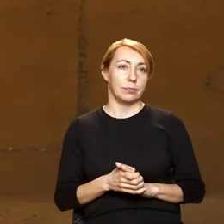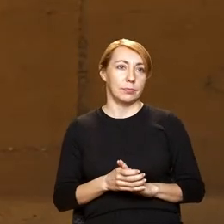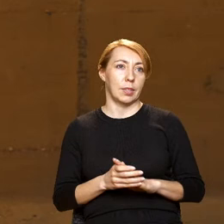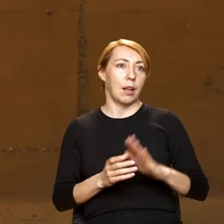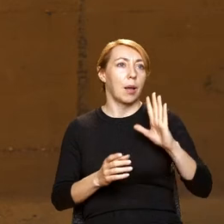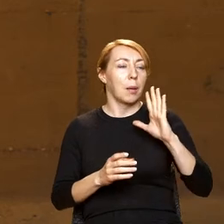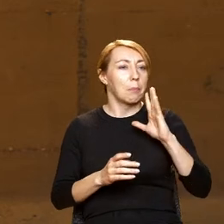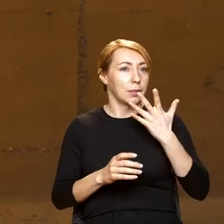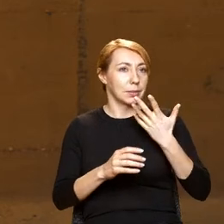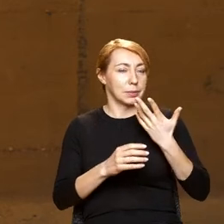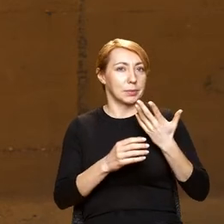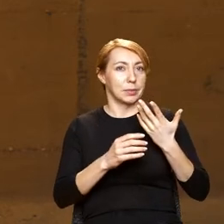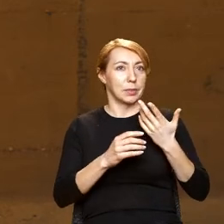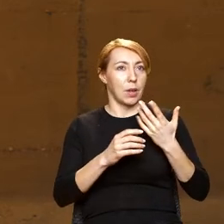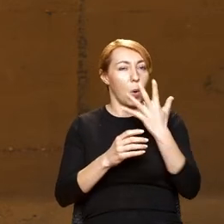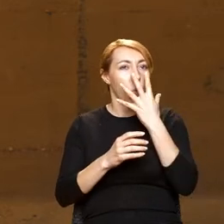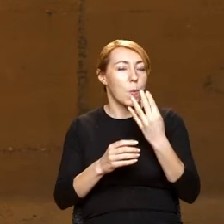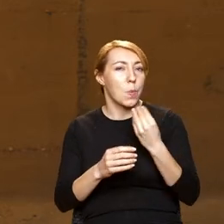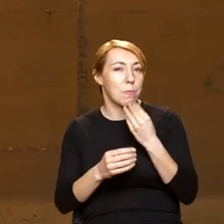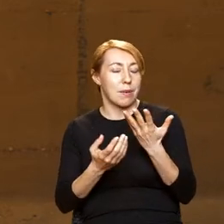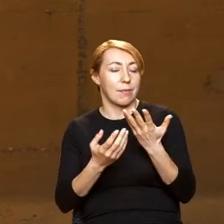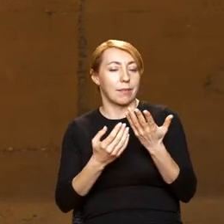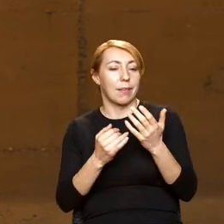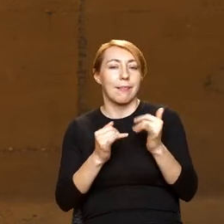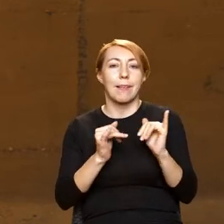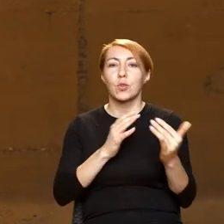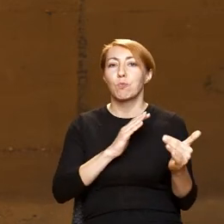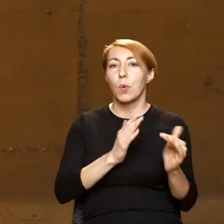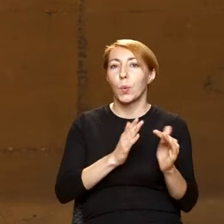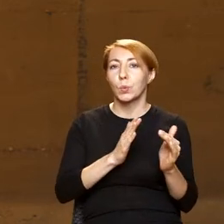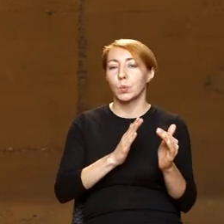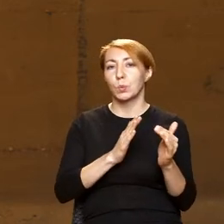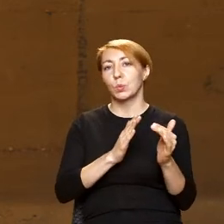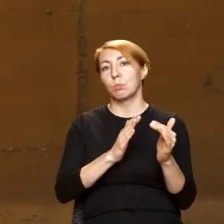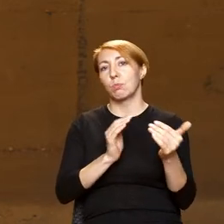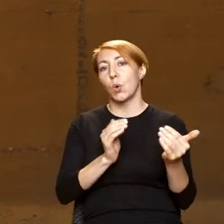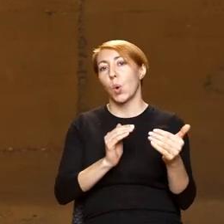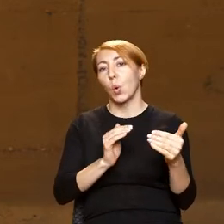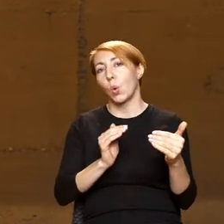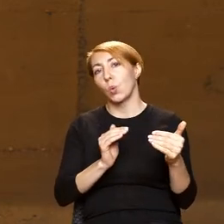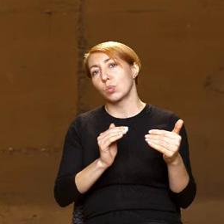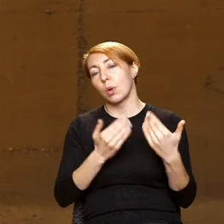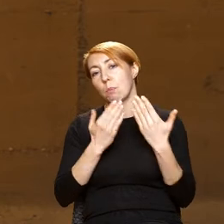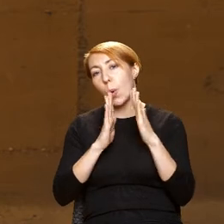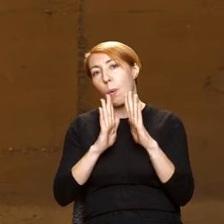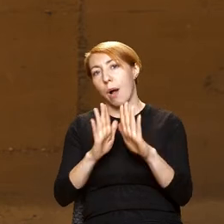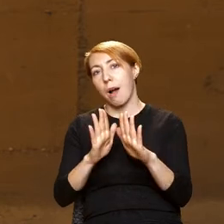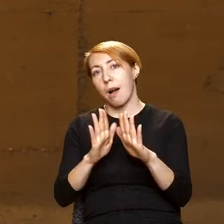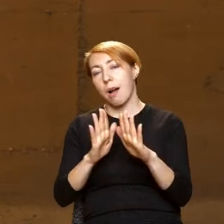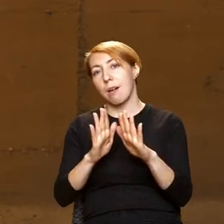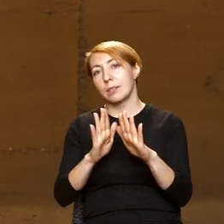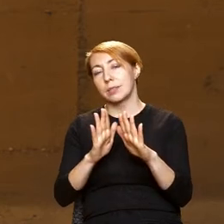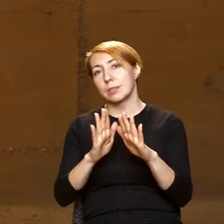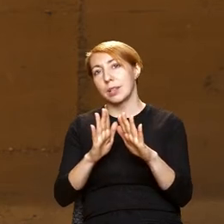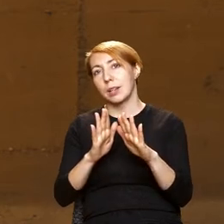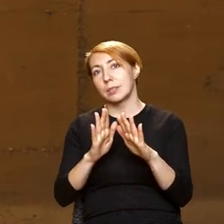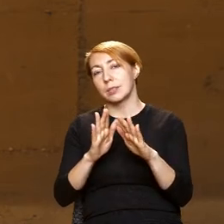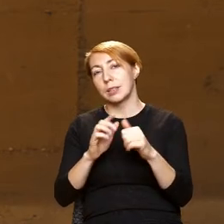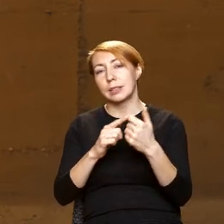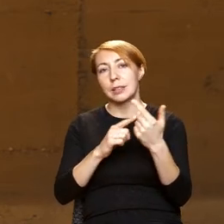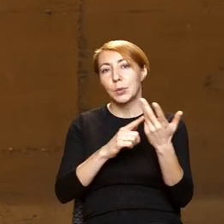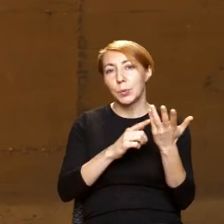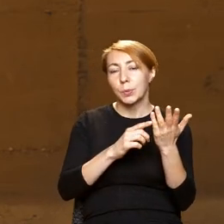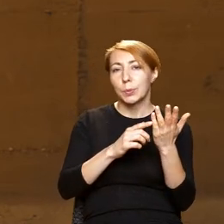Piękne przejście, piękny obraz tego, w jaki sposób można po prostu pokazać na kartkach, no nie powiem